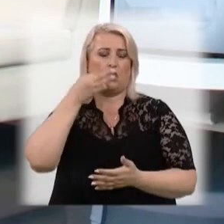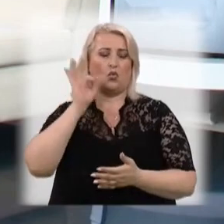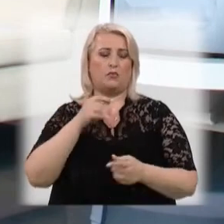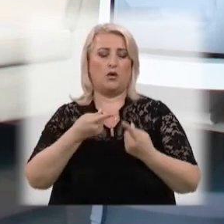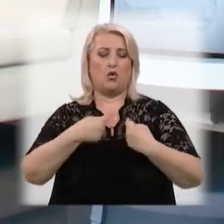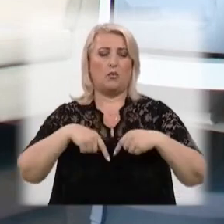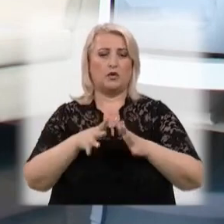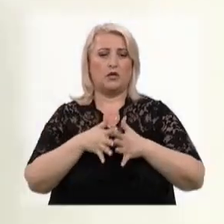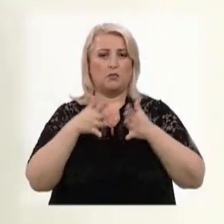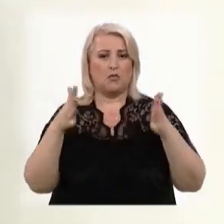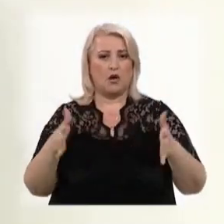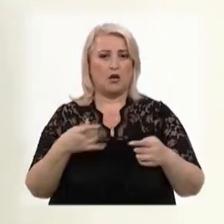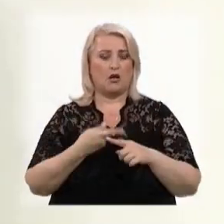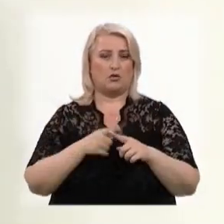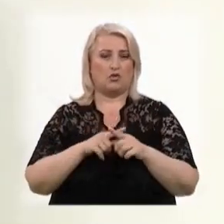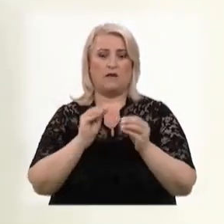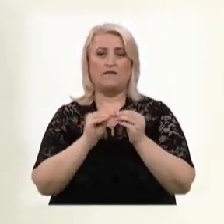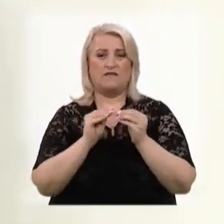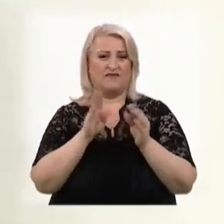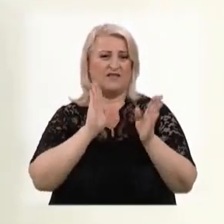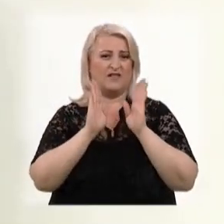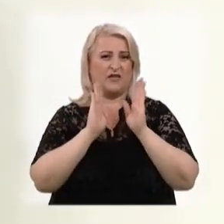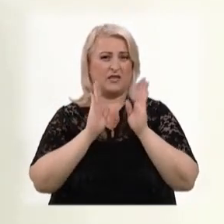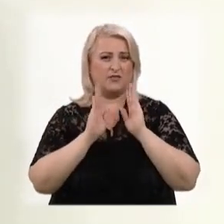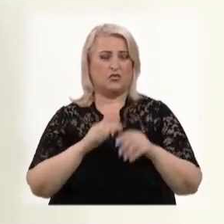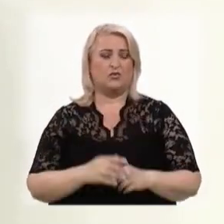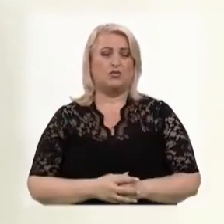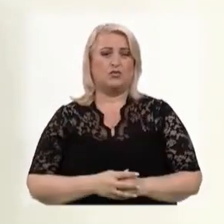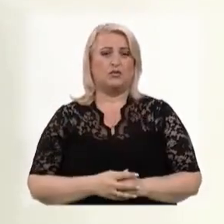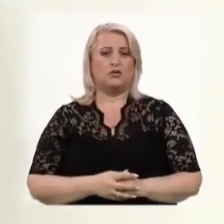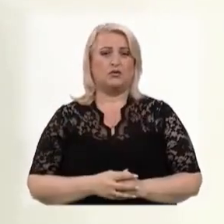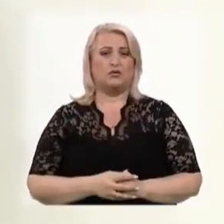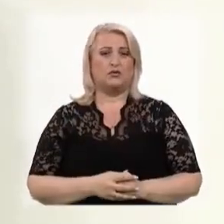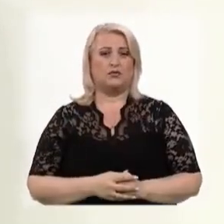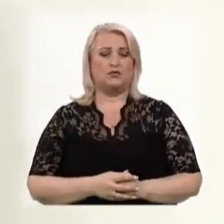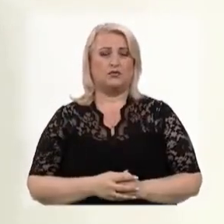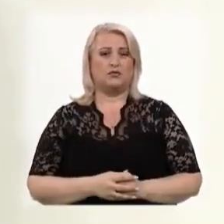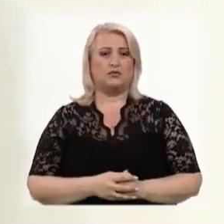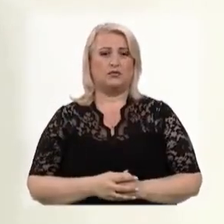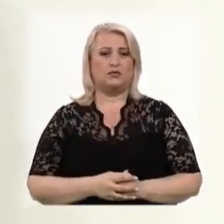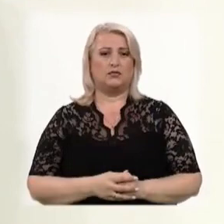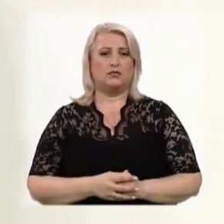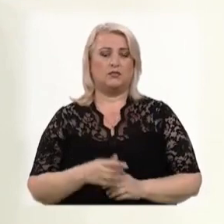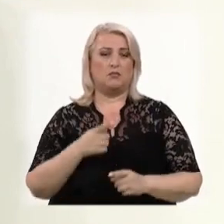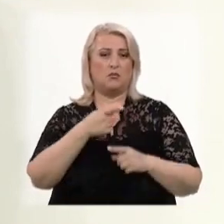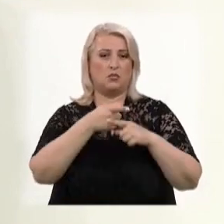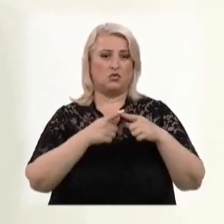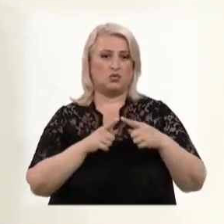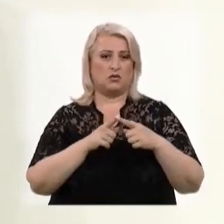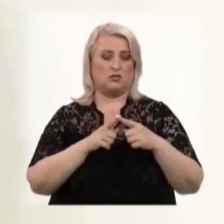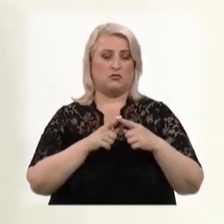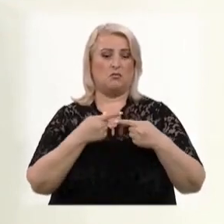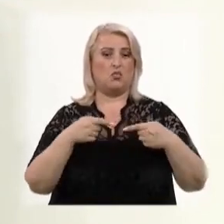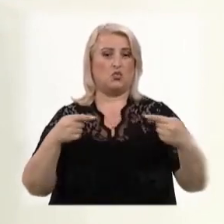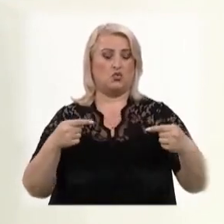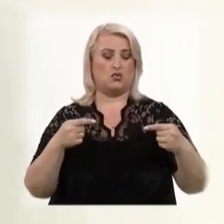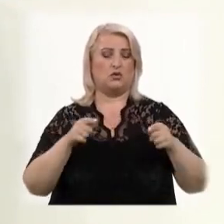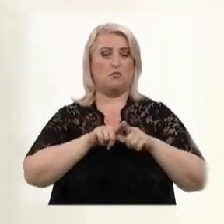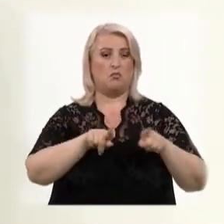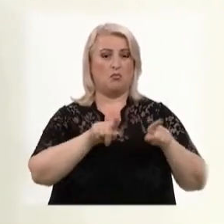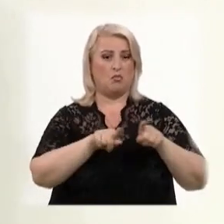în care același Facebook care agenția noastră prestează servicii noi jumătate din produs promovăm și